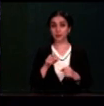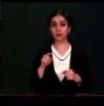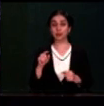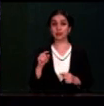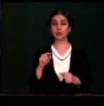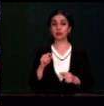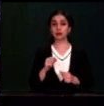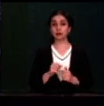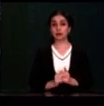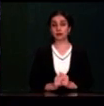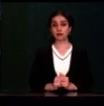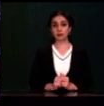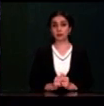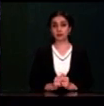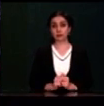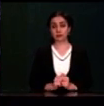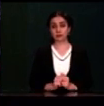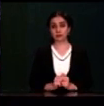Demak,